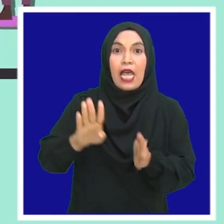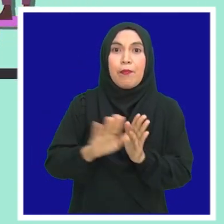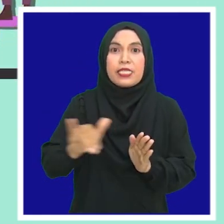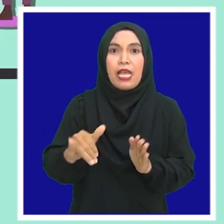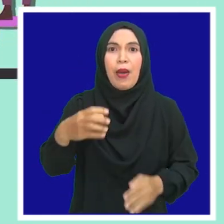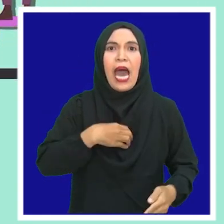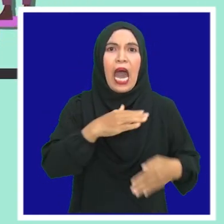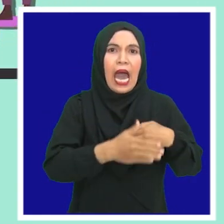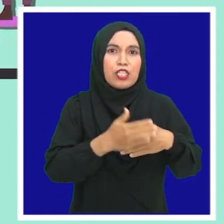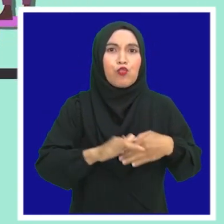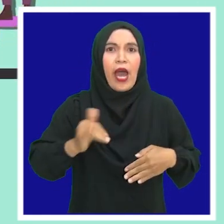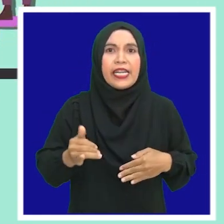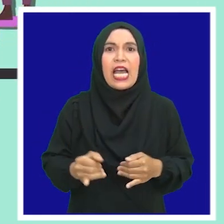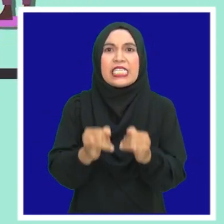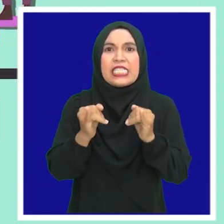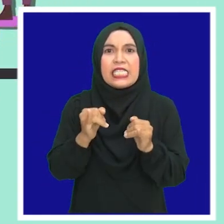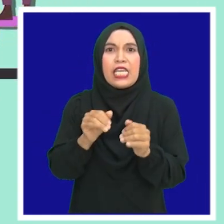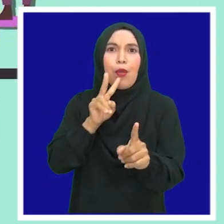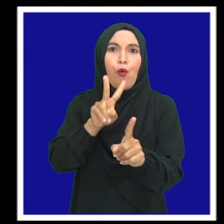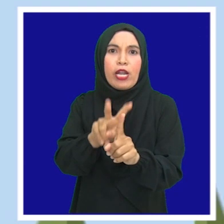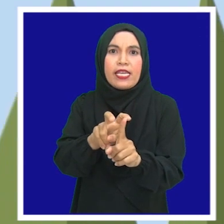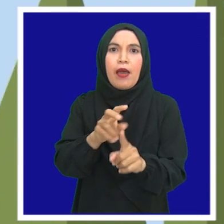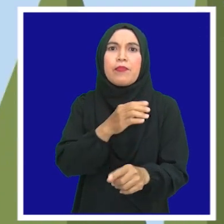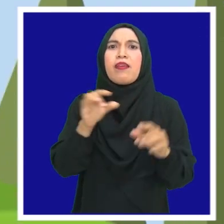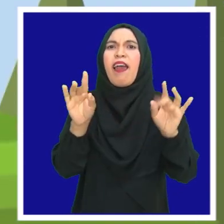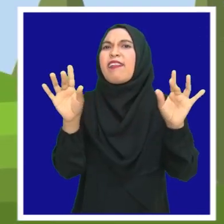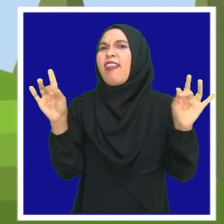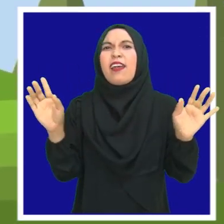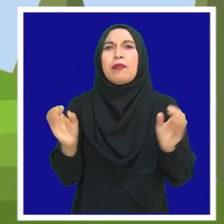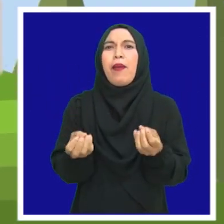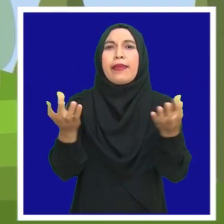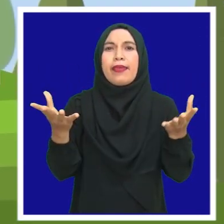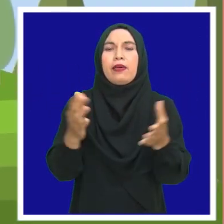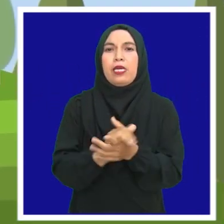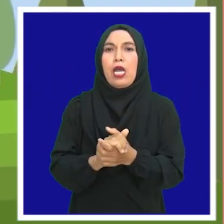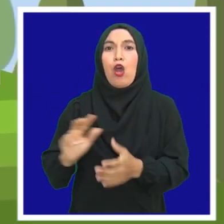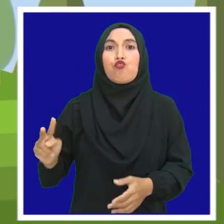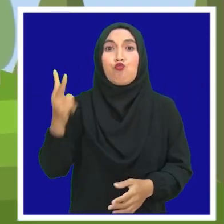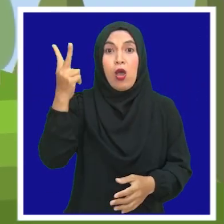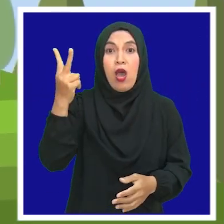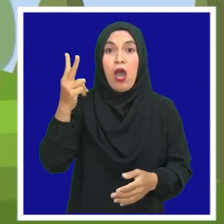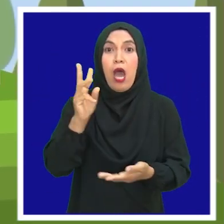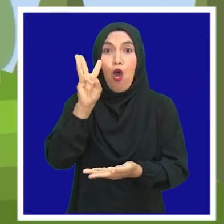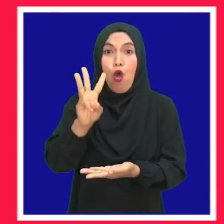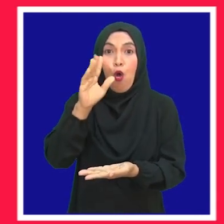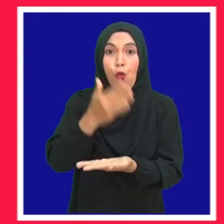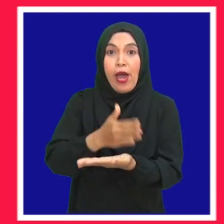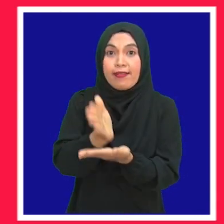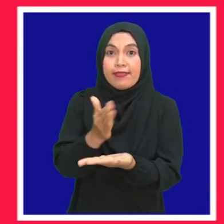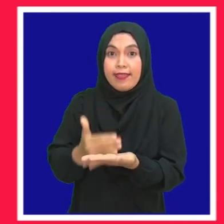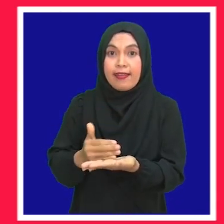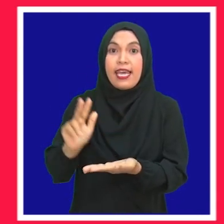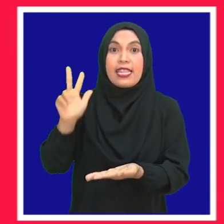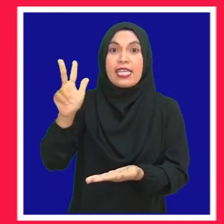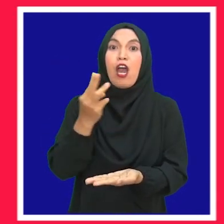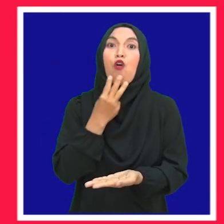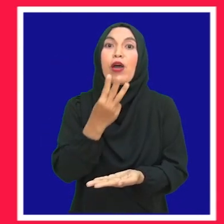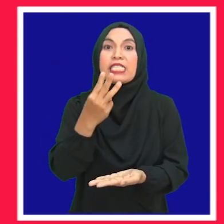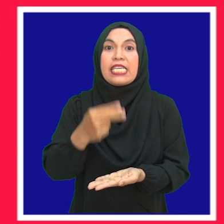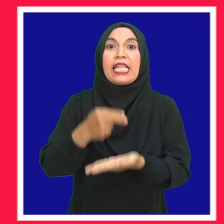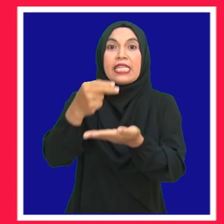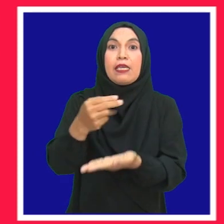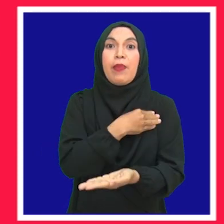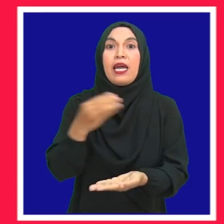hak asuh anak, izin poligami, anu kadua kawarisan. Anu katilu,